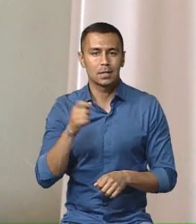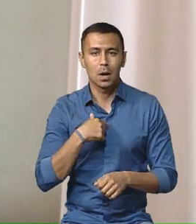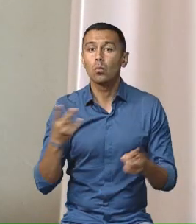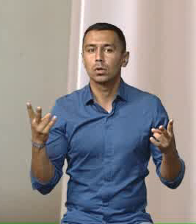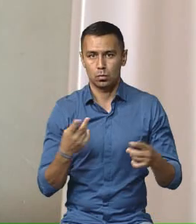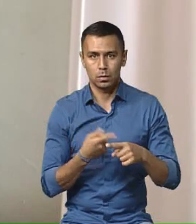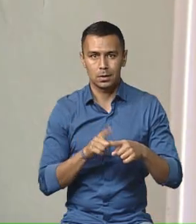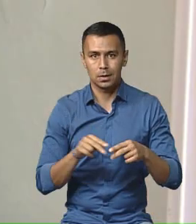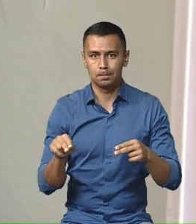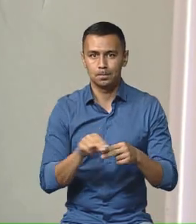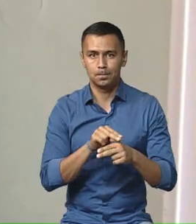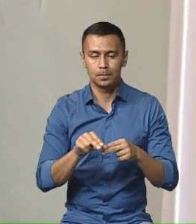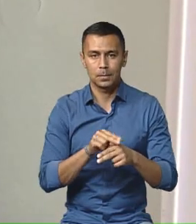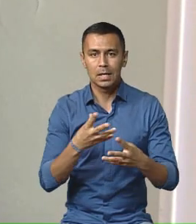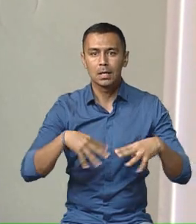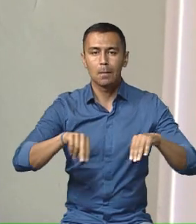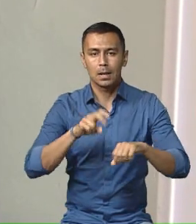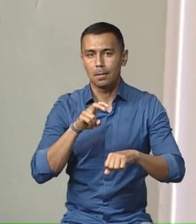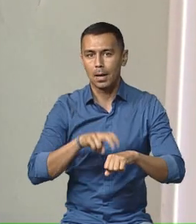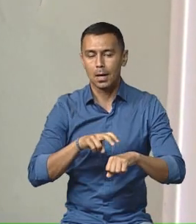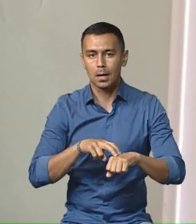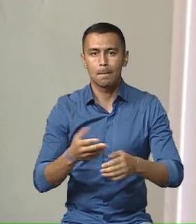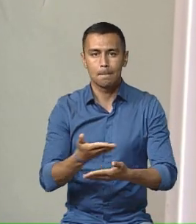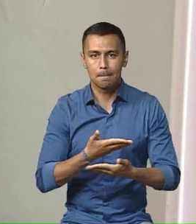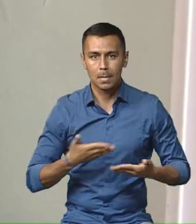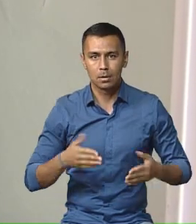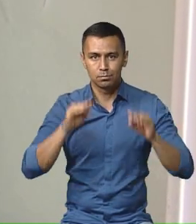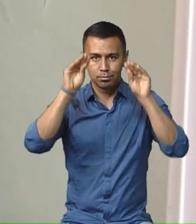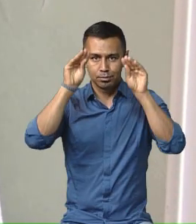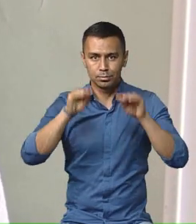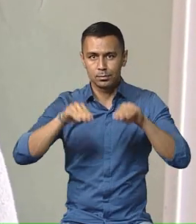потребую цієї процедури сімейним лікарем. Ми склали